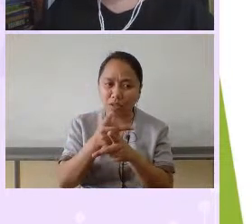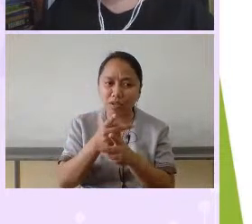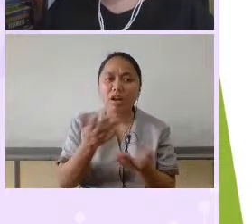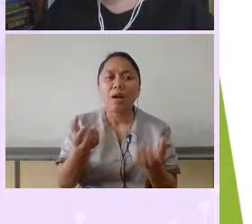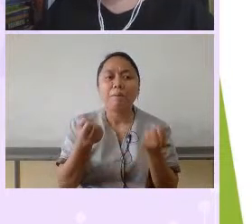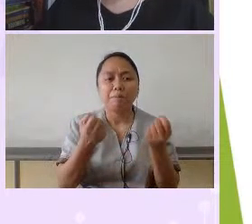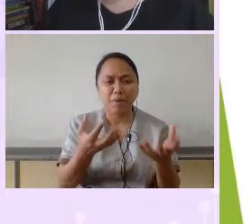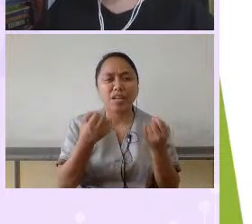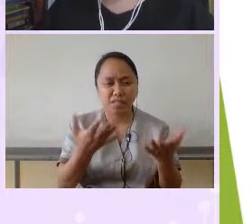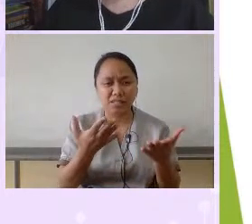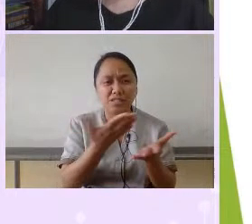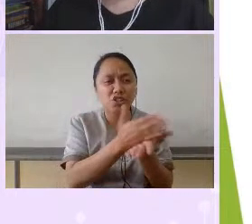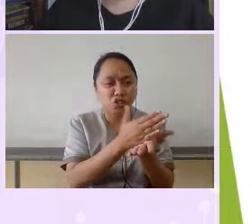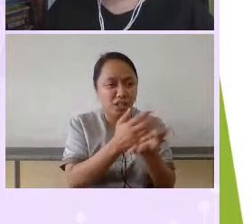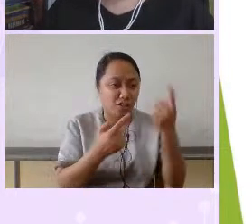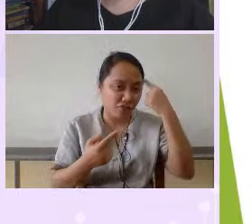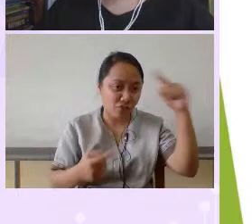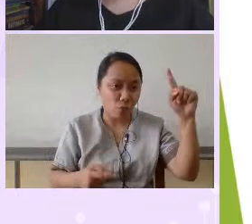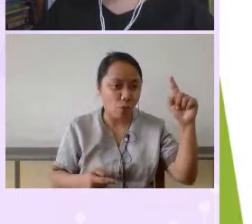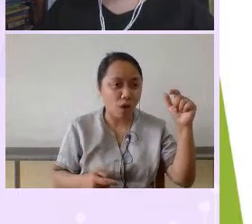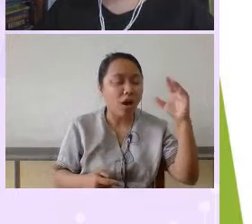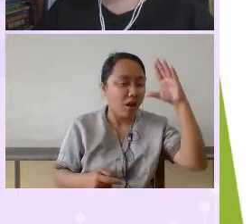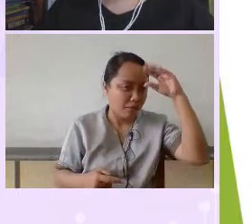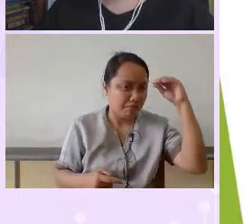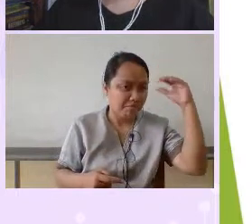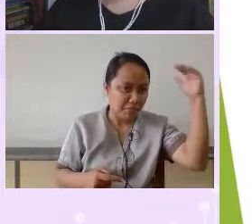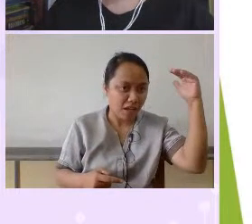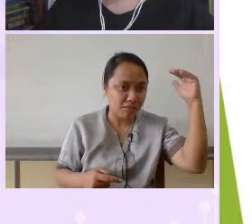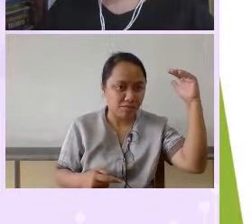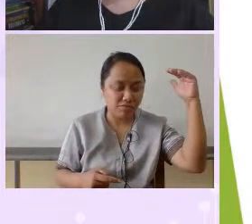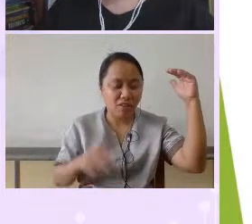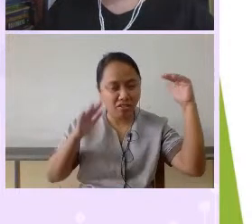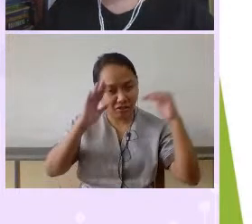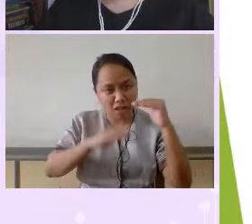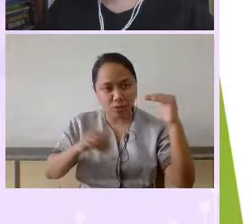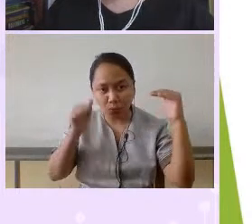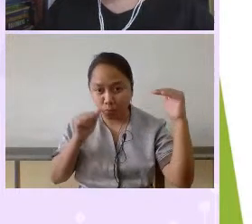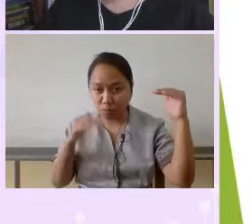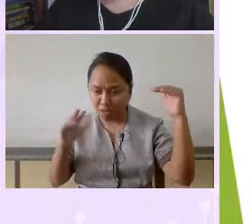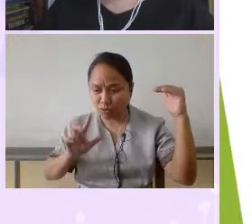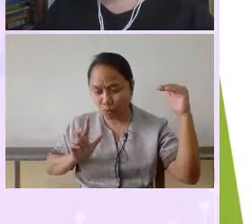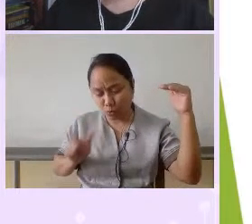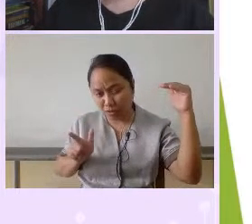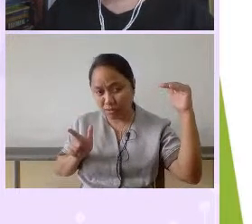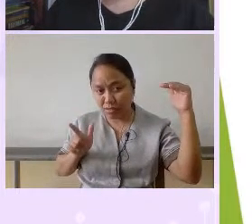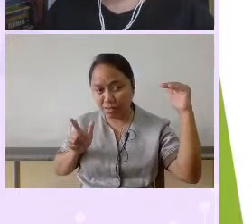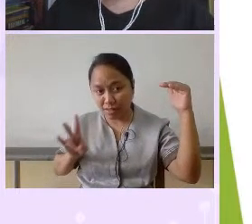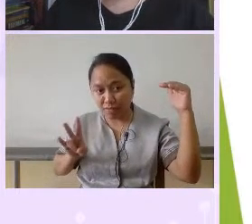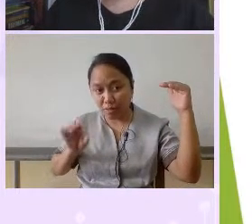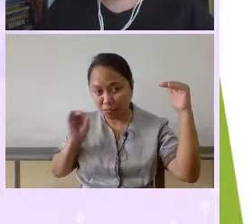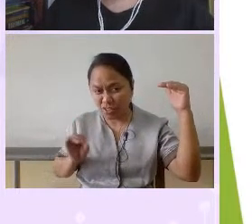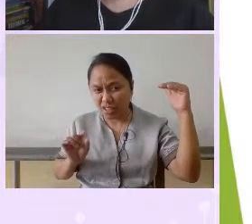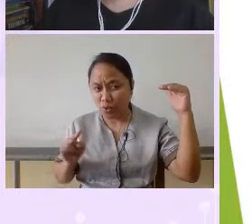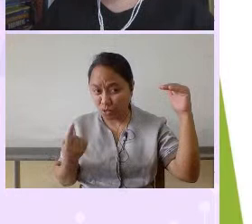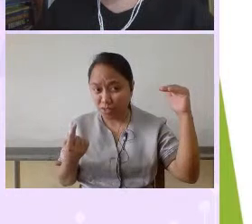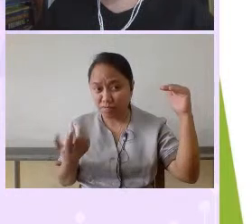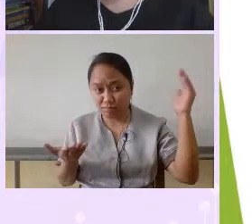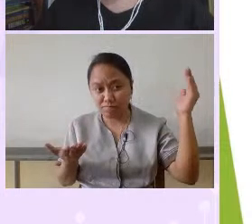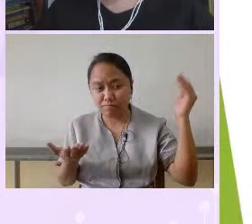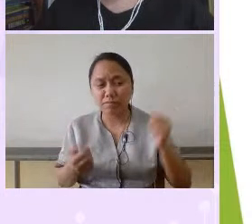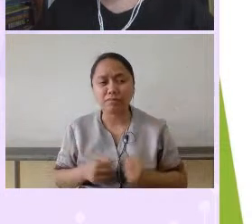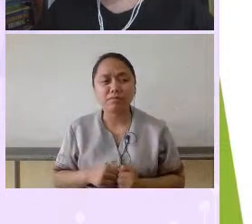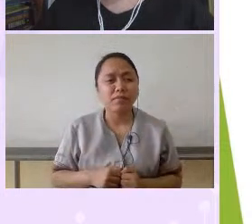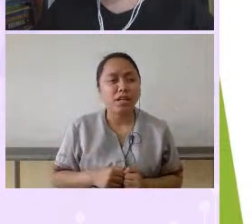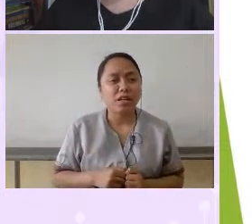kalalakihan kaysa mga kababaihan. That was in 2017. So, having that, meron